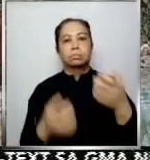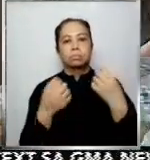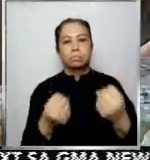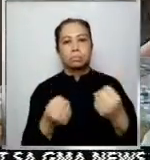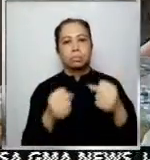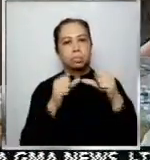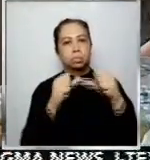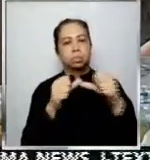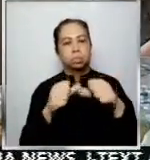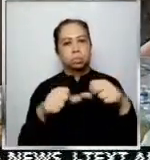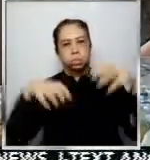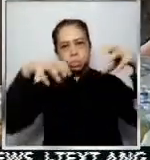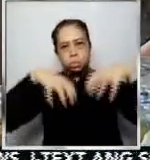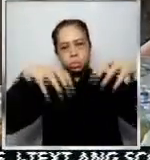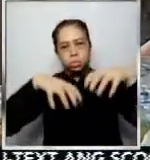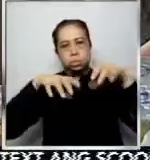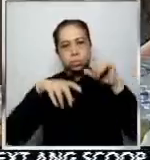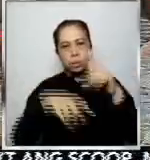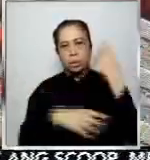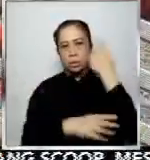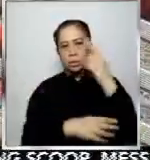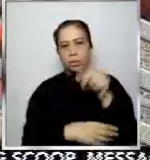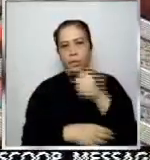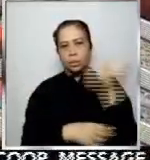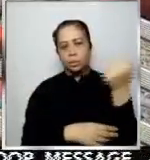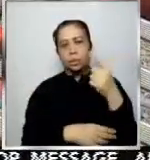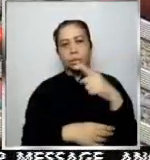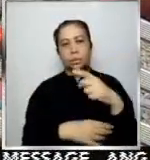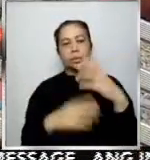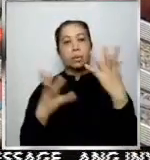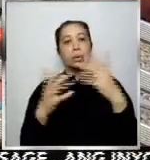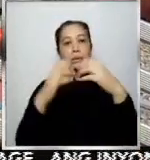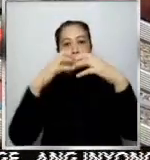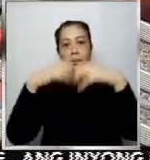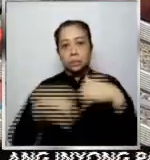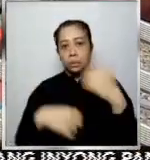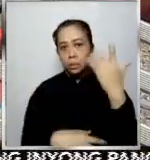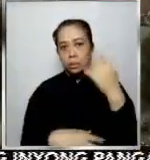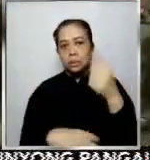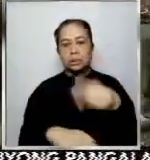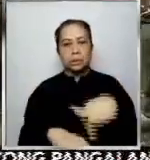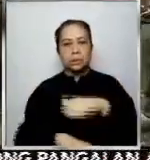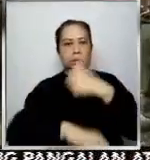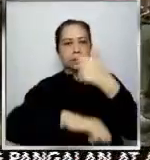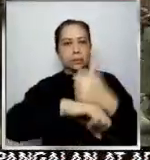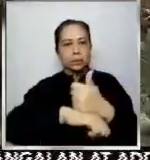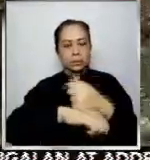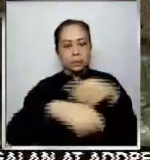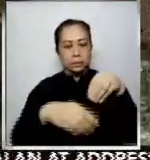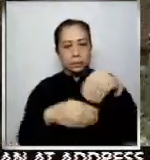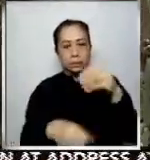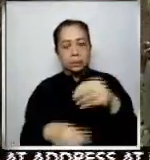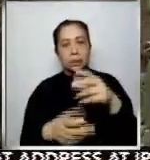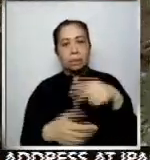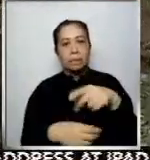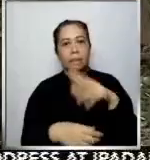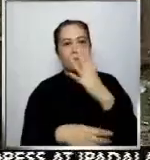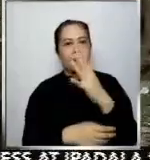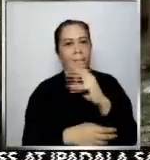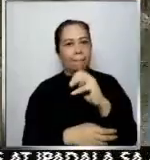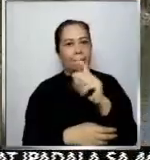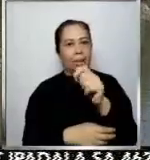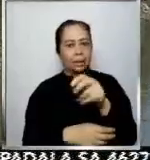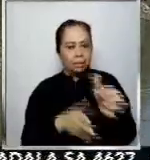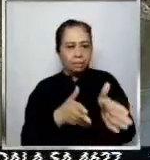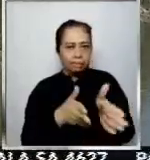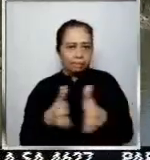pag-ulan, isa rin daw sa mga dahilan ng pagbagsak ng bahay ang pagkakatayo nito sa ibabaw ng 5 meters na easement zone. Dapat